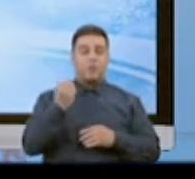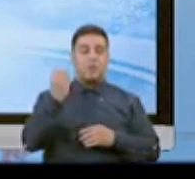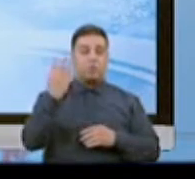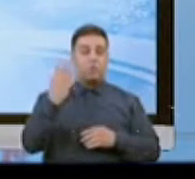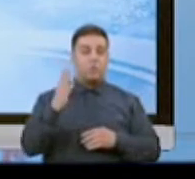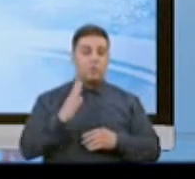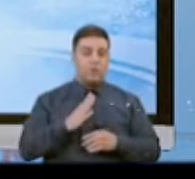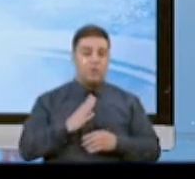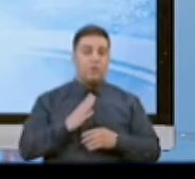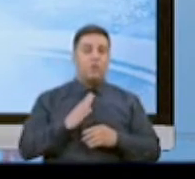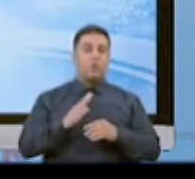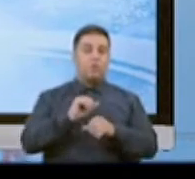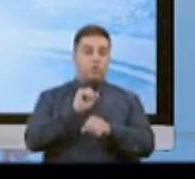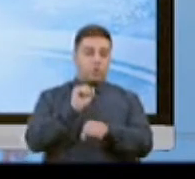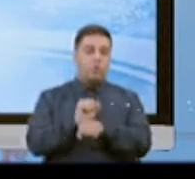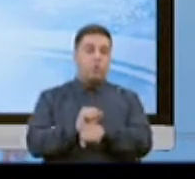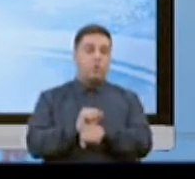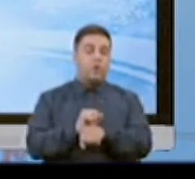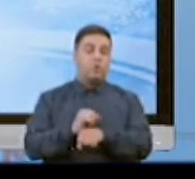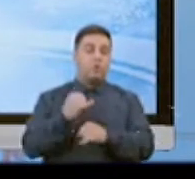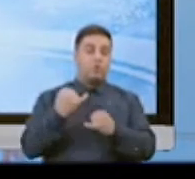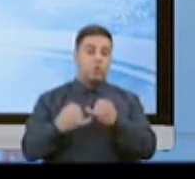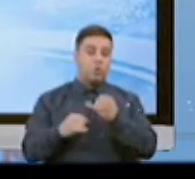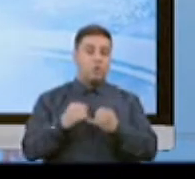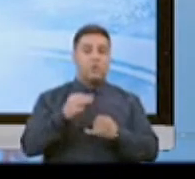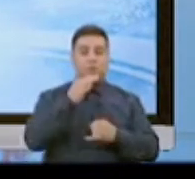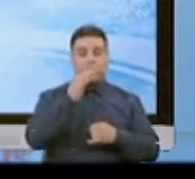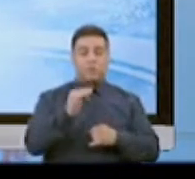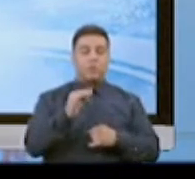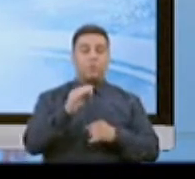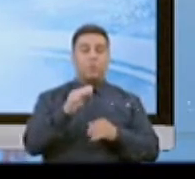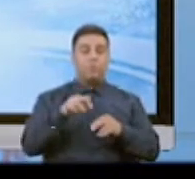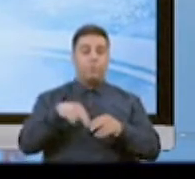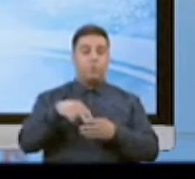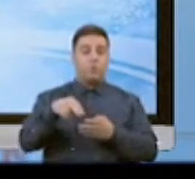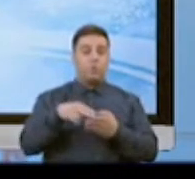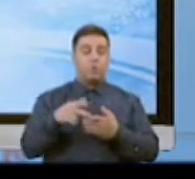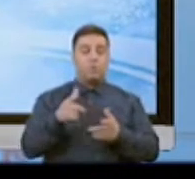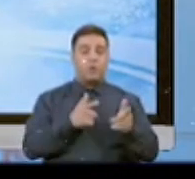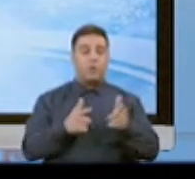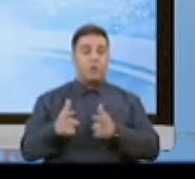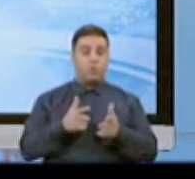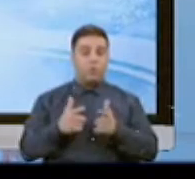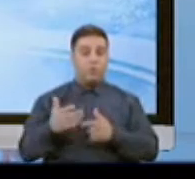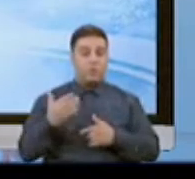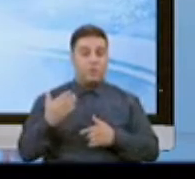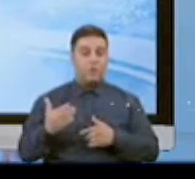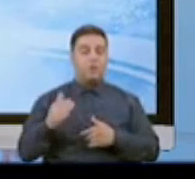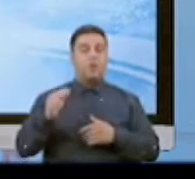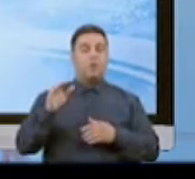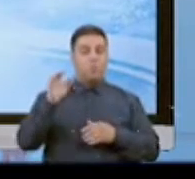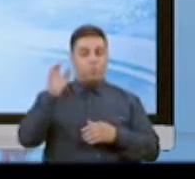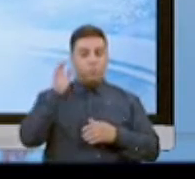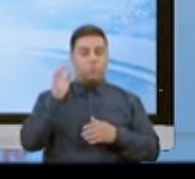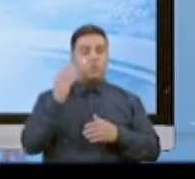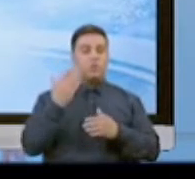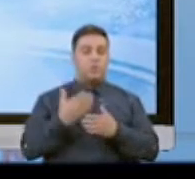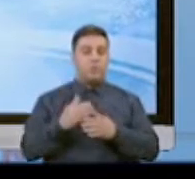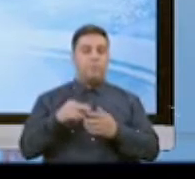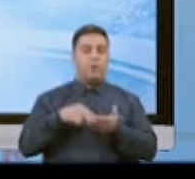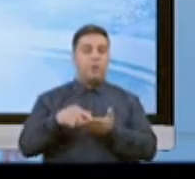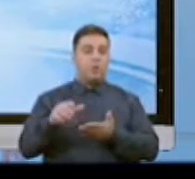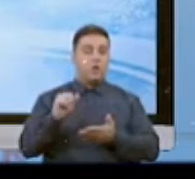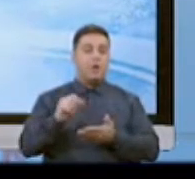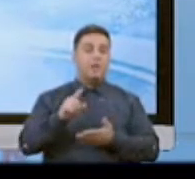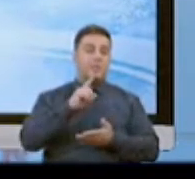зажегся. Верно, стой. Желтый скажет пешеходу: «Приготовься, умнички, к переходу».